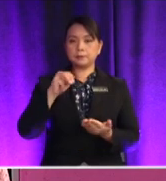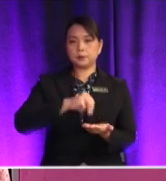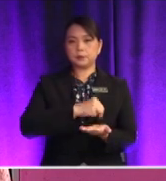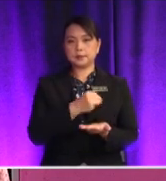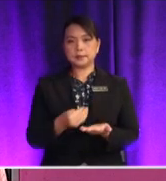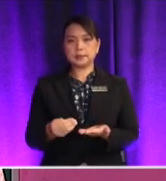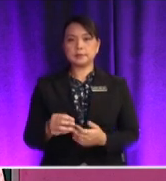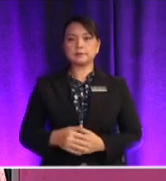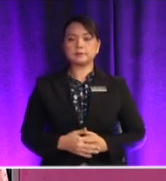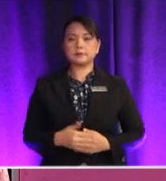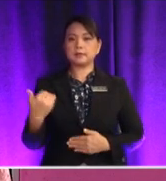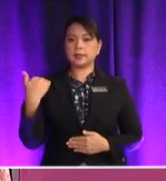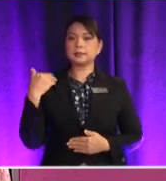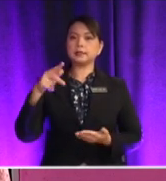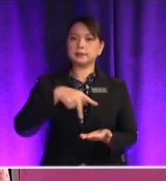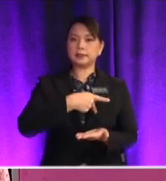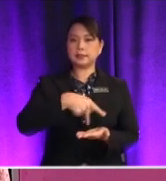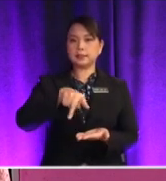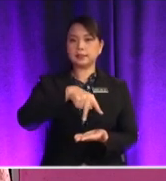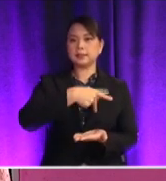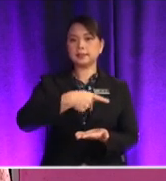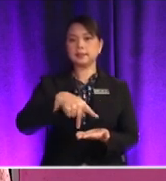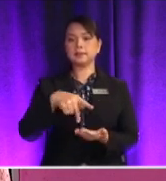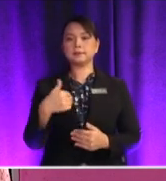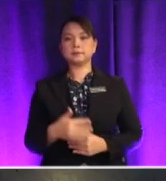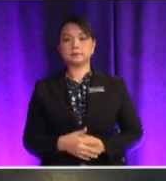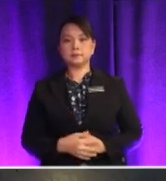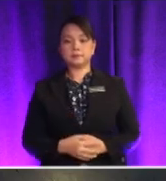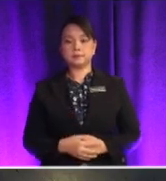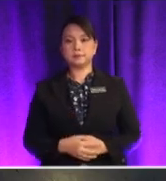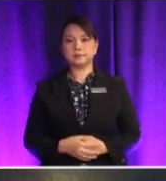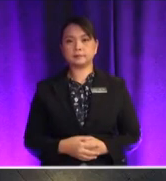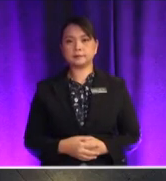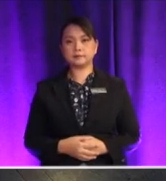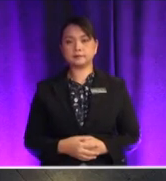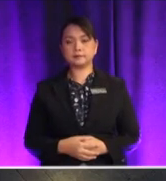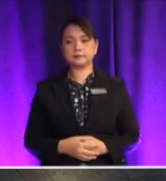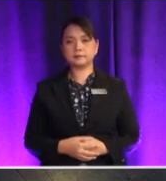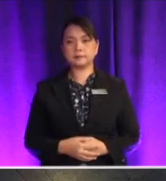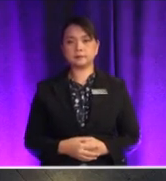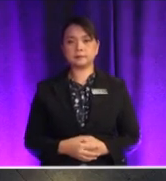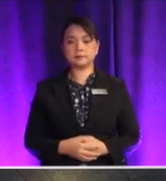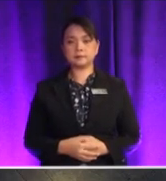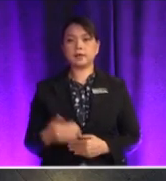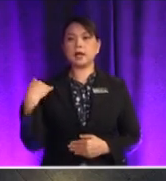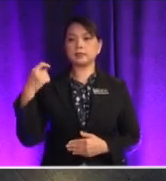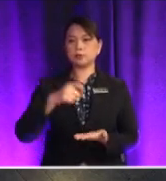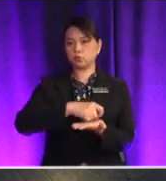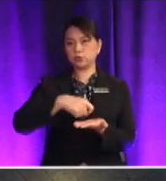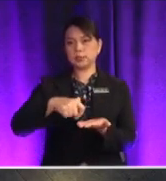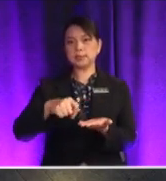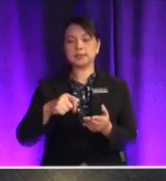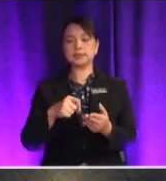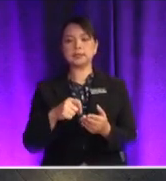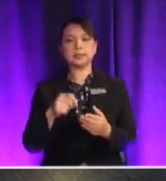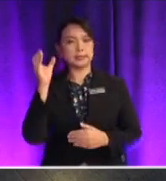kita ada tarian, persembahan. Kaligrafi. Kaligrafi, betul. Ya. Contohlah kaligraf Cina.